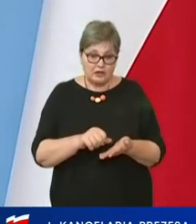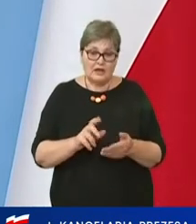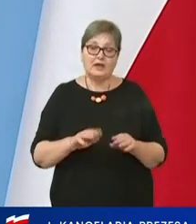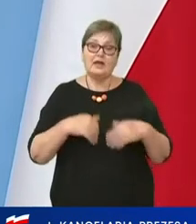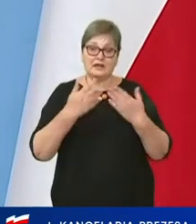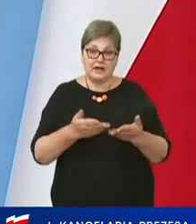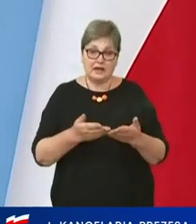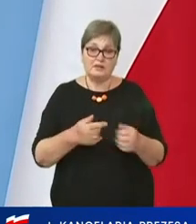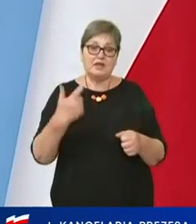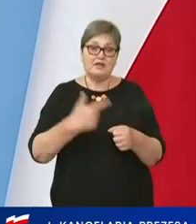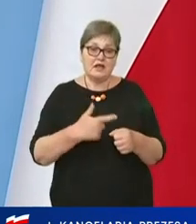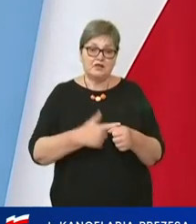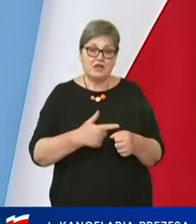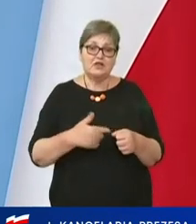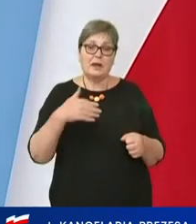Przekazaliśmy